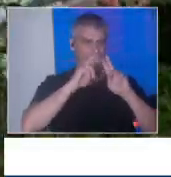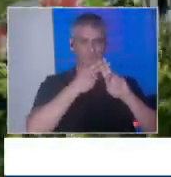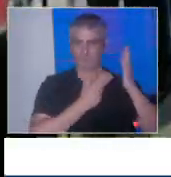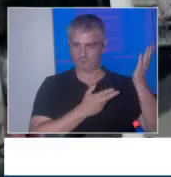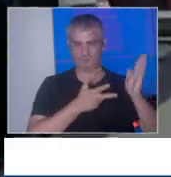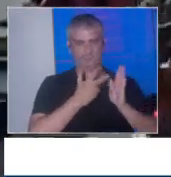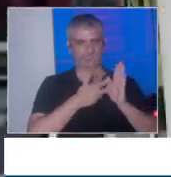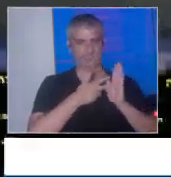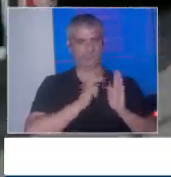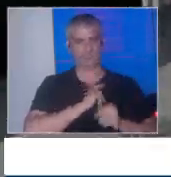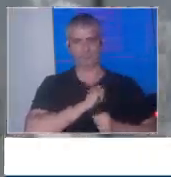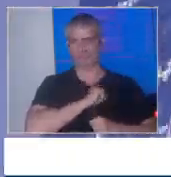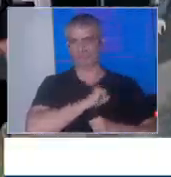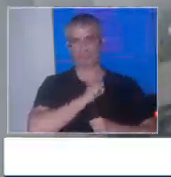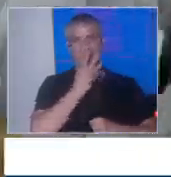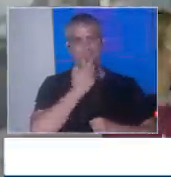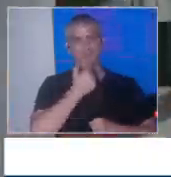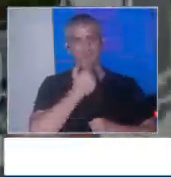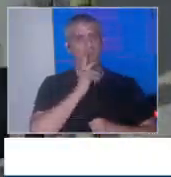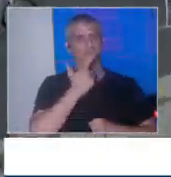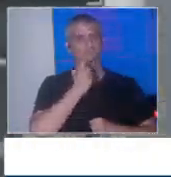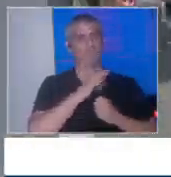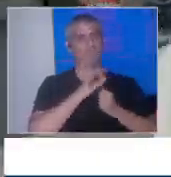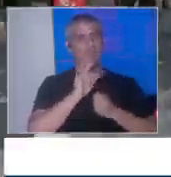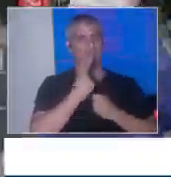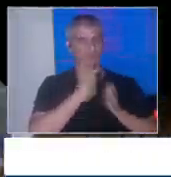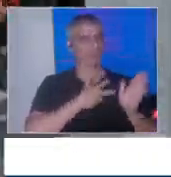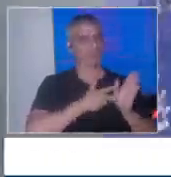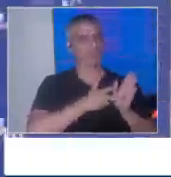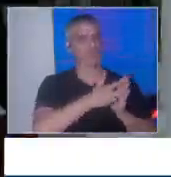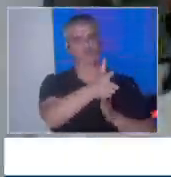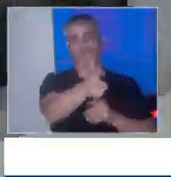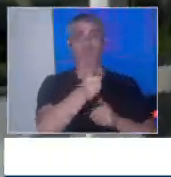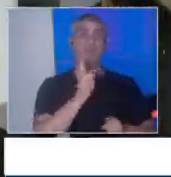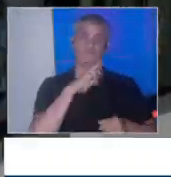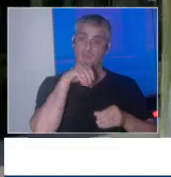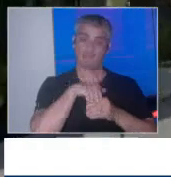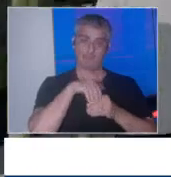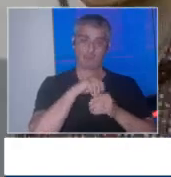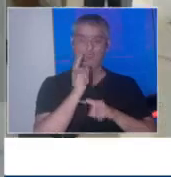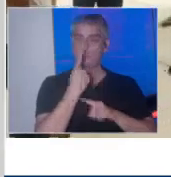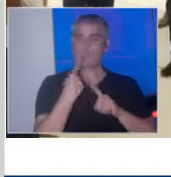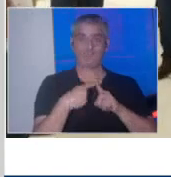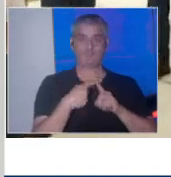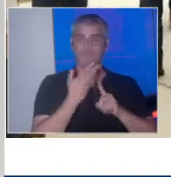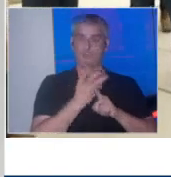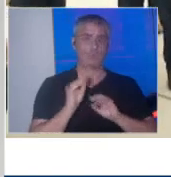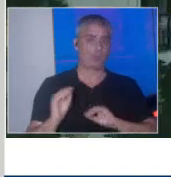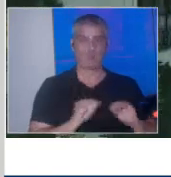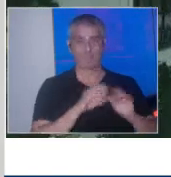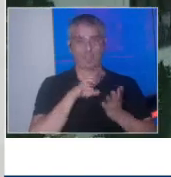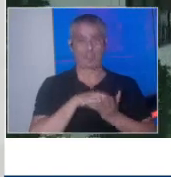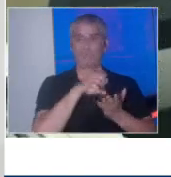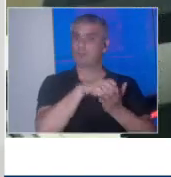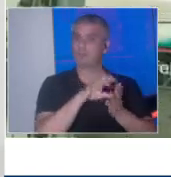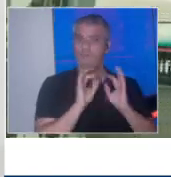בעולם, הרכבת נעה שם ב-40-60 וגם מגיעה ל-70 כמה שבחלק מהתוואי, ובתוך דקה וחצי אתה עובר בין תחנה